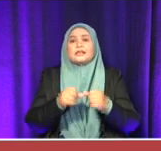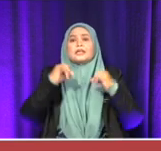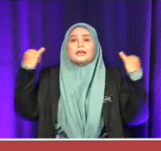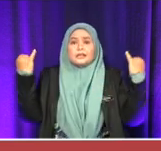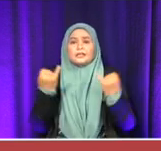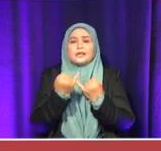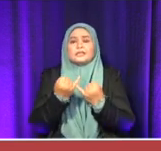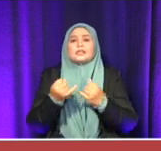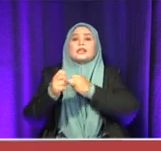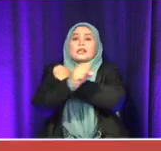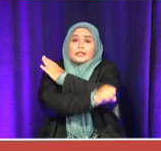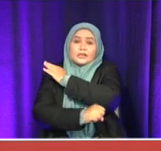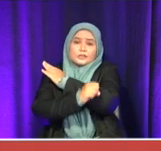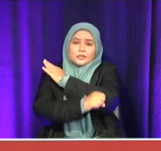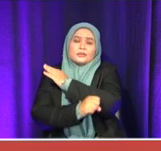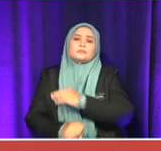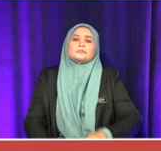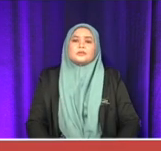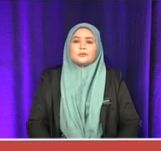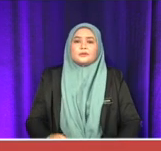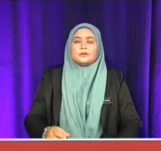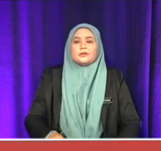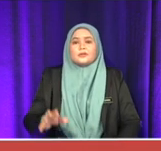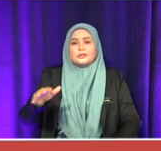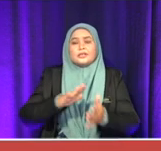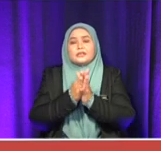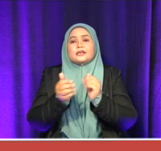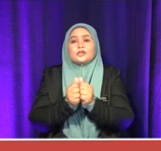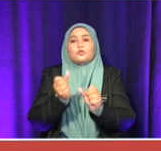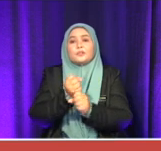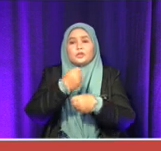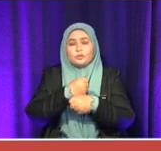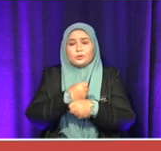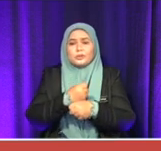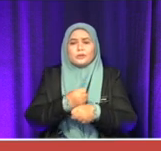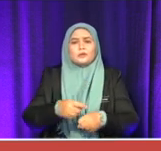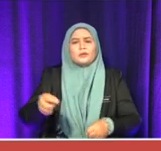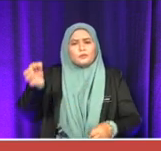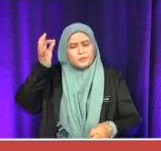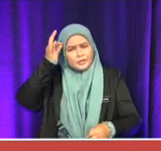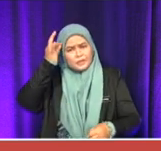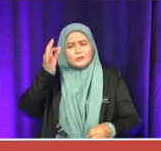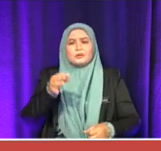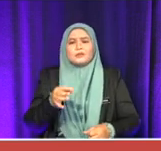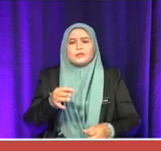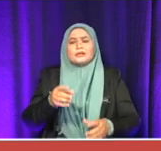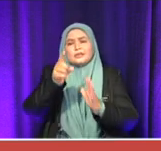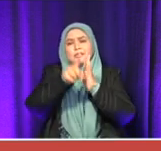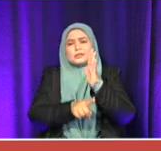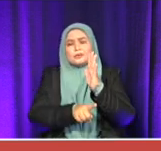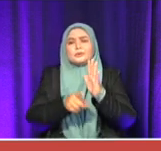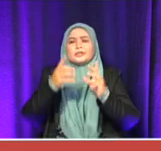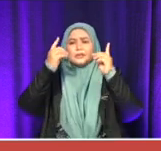Oke Mari kita teruskan maka dengan itu dibentuklah dipike ataupun dasar pendidikan kebangsaan ini